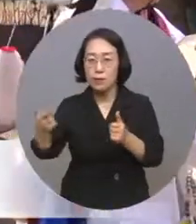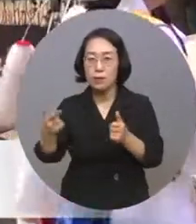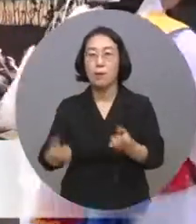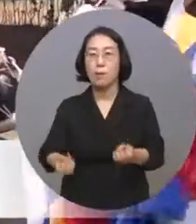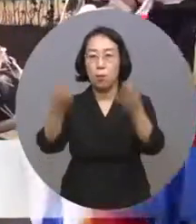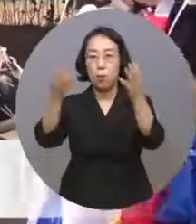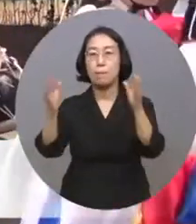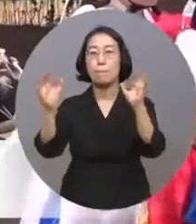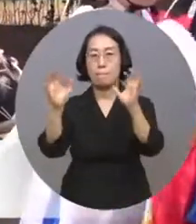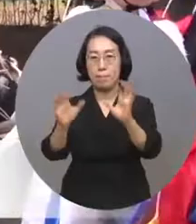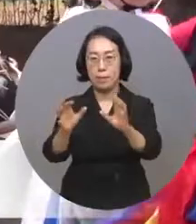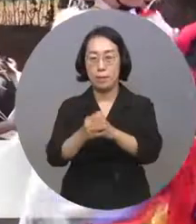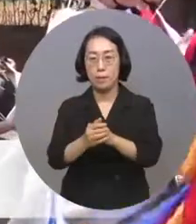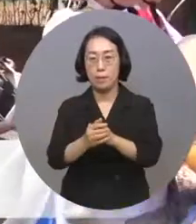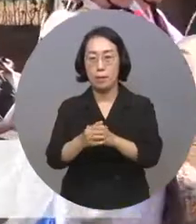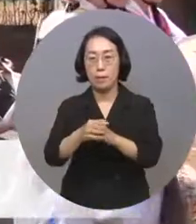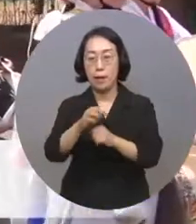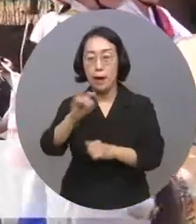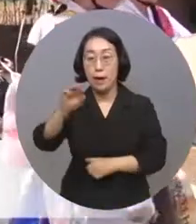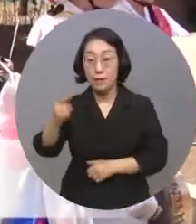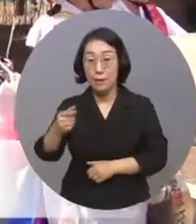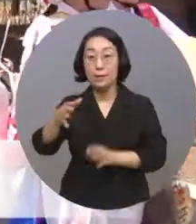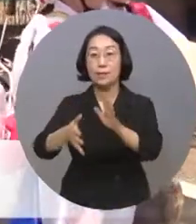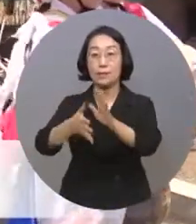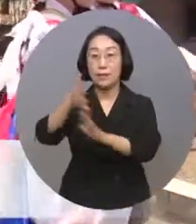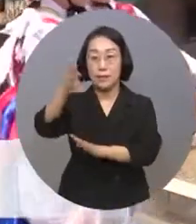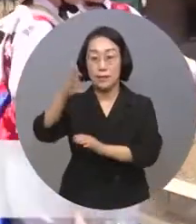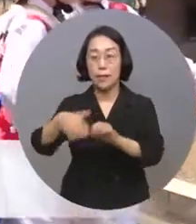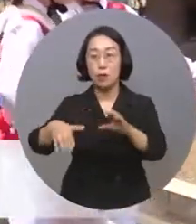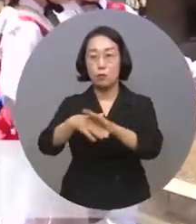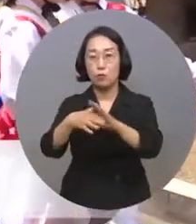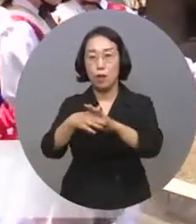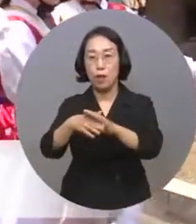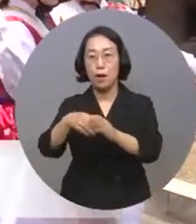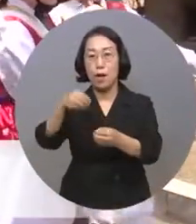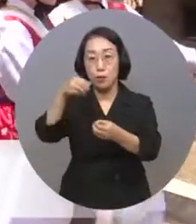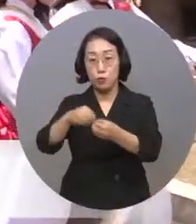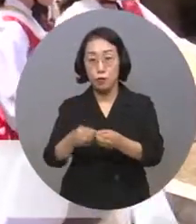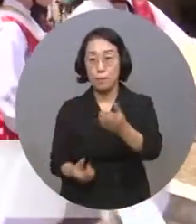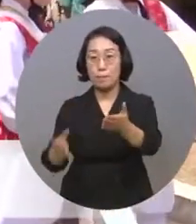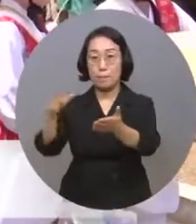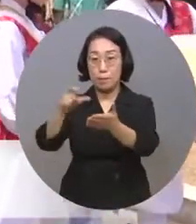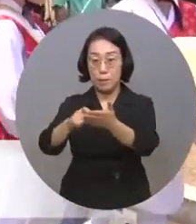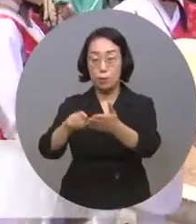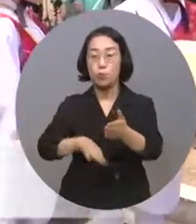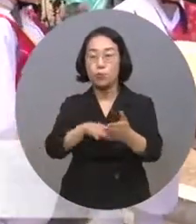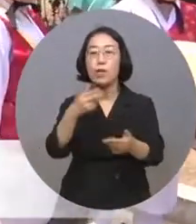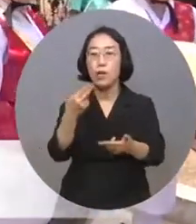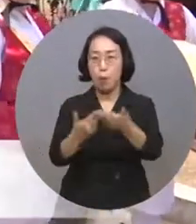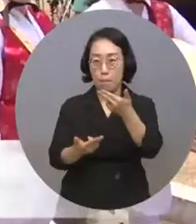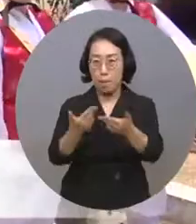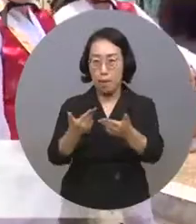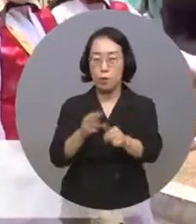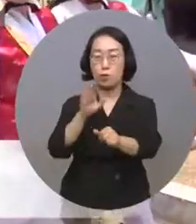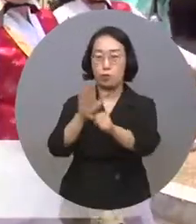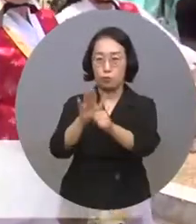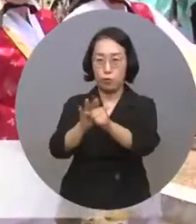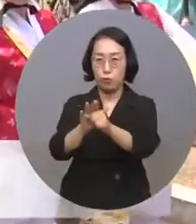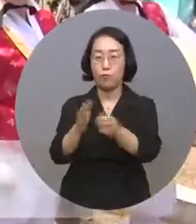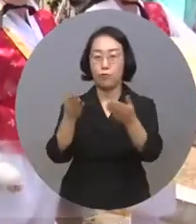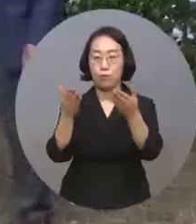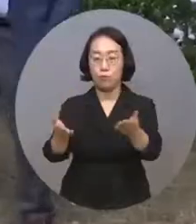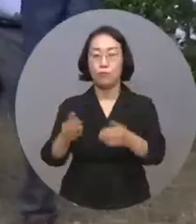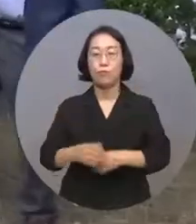이 행사가 아산시의 문화유산으로 등재될 수 있도록 저희 아산시 국악협회에서도 적극 지원하고